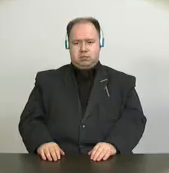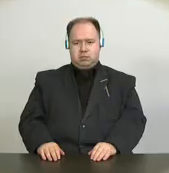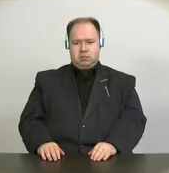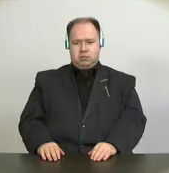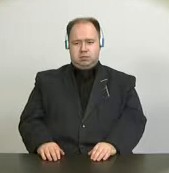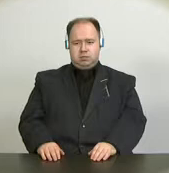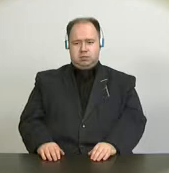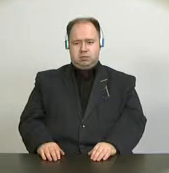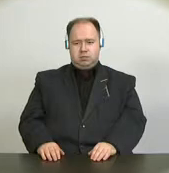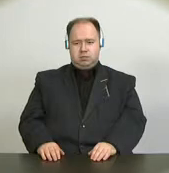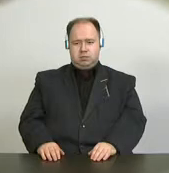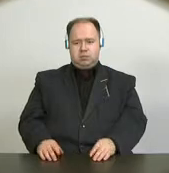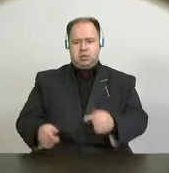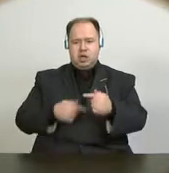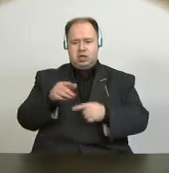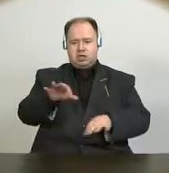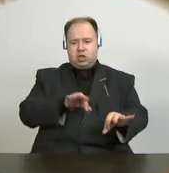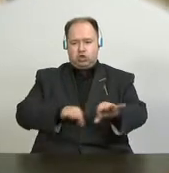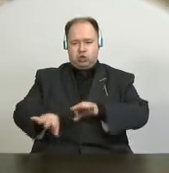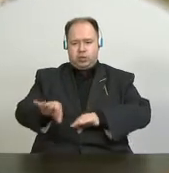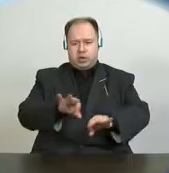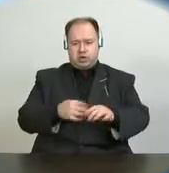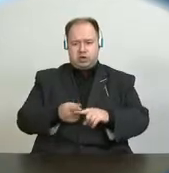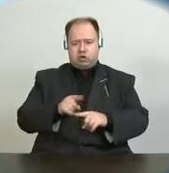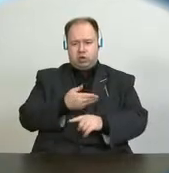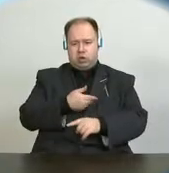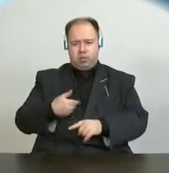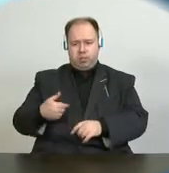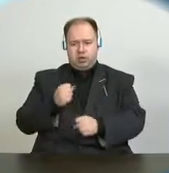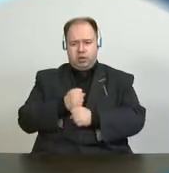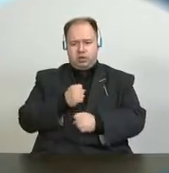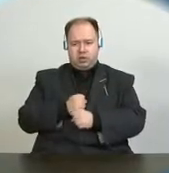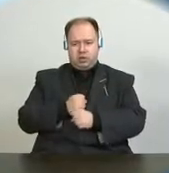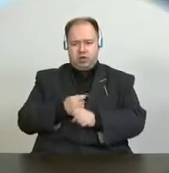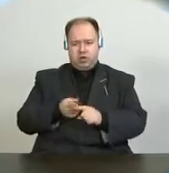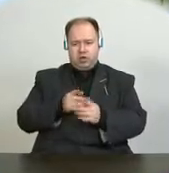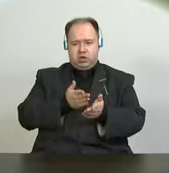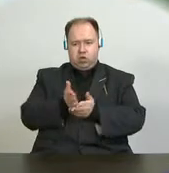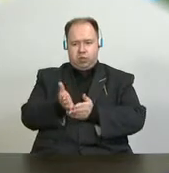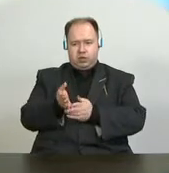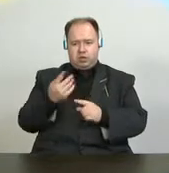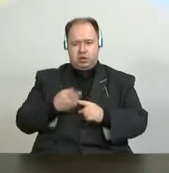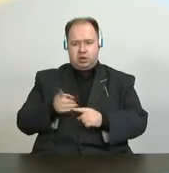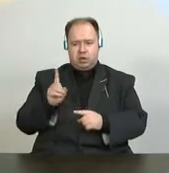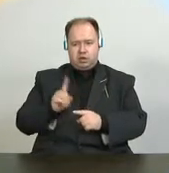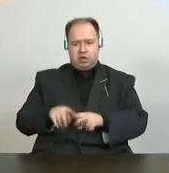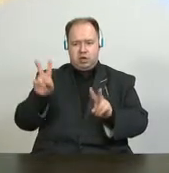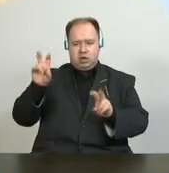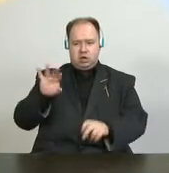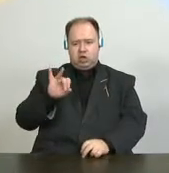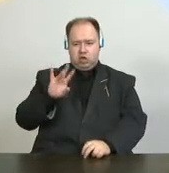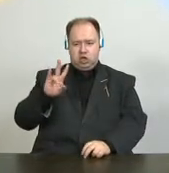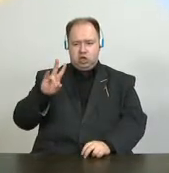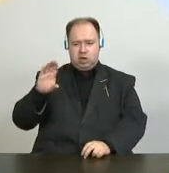этой следующий проект который мы делаем в этой области это мы назвали insole